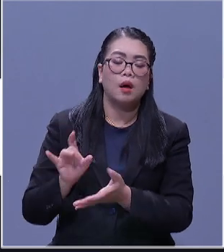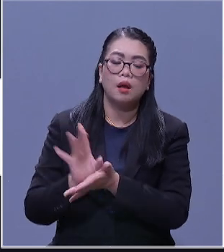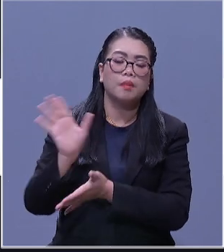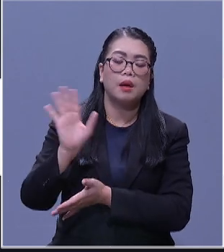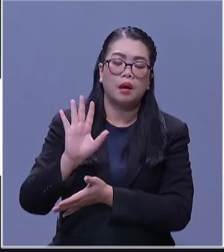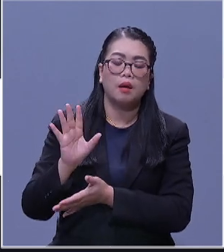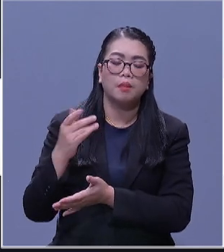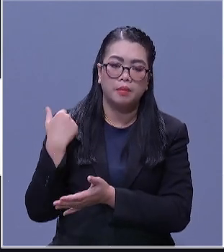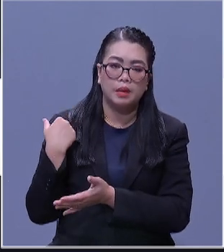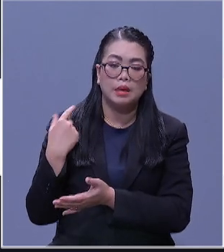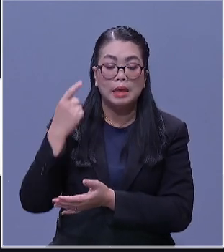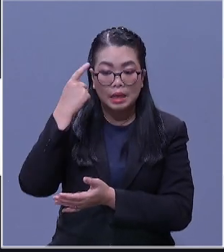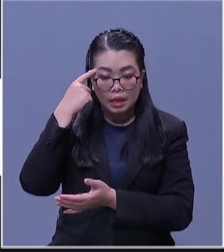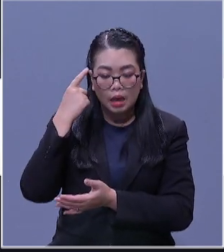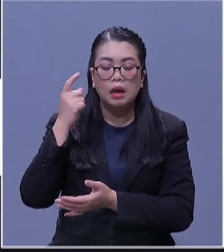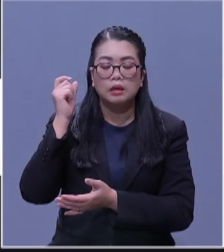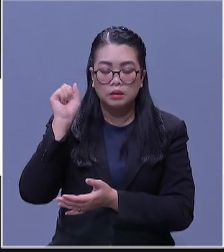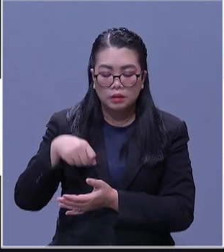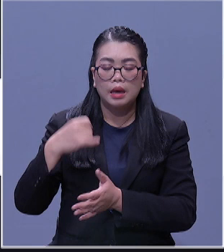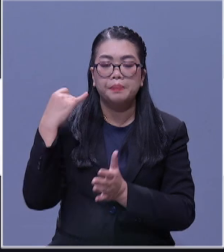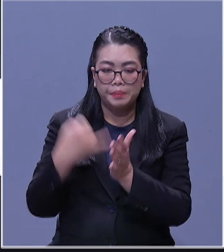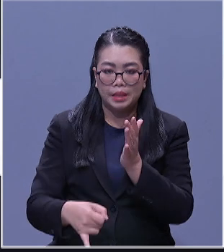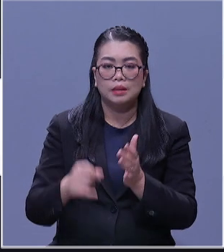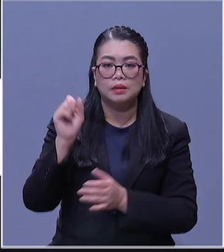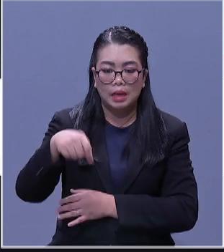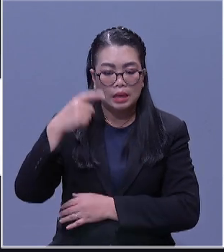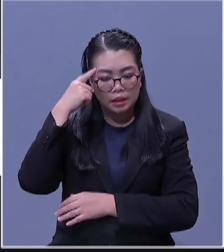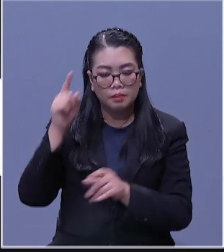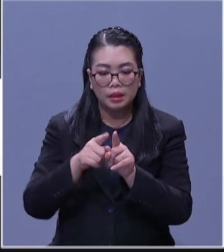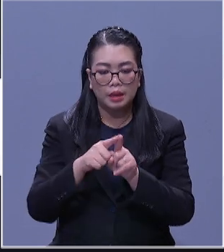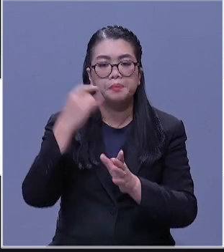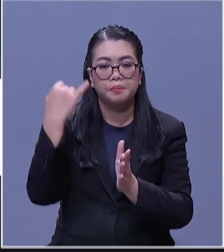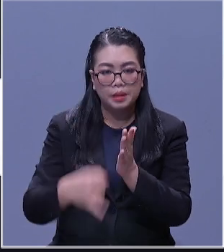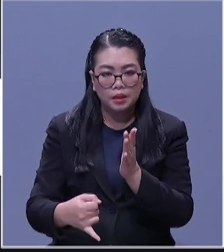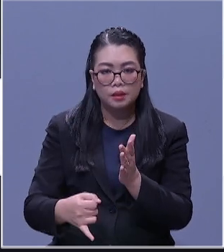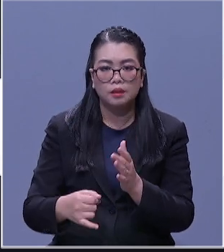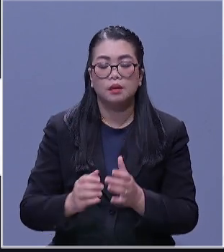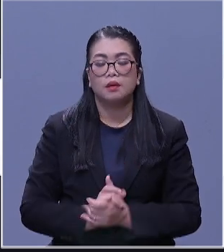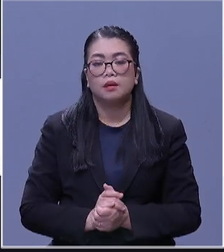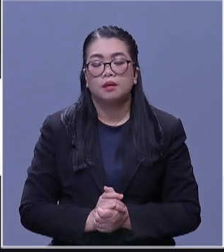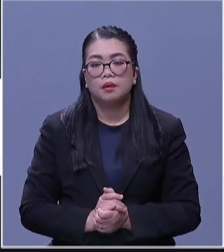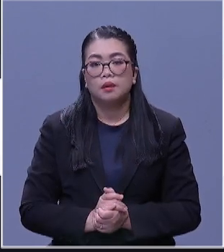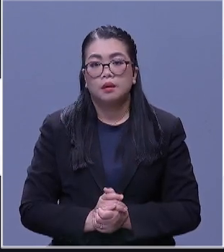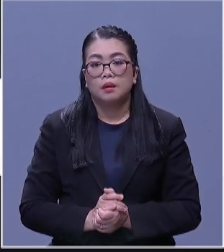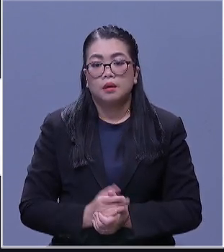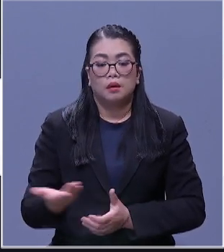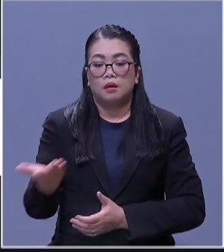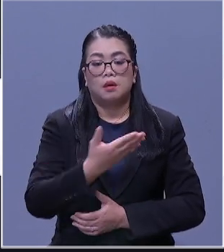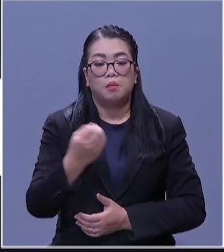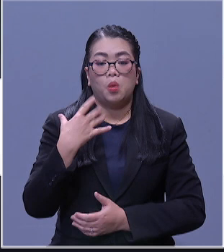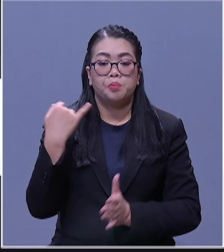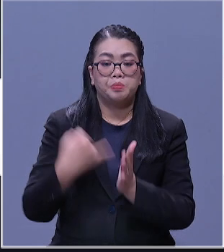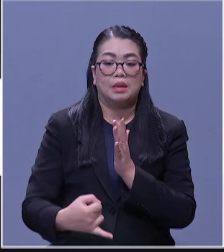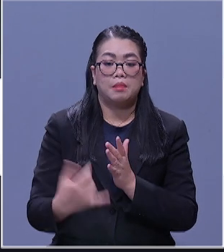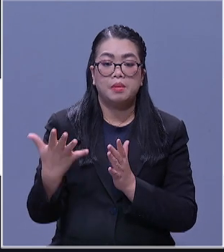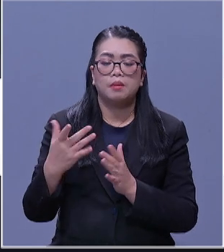วินัยร้ายแรงเนี่ยเห็นตรงกันไม่มีใครบอกว่าไม่ผิดวินัยร้ายแรงเลยนะฮะอก็ก็คือผิดไม่มีใครบอกว่าไม่ผิดวินัยร้าย